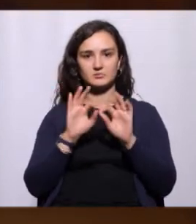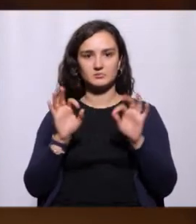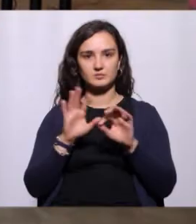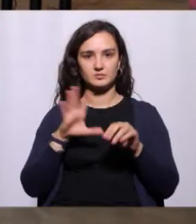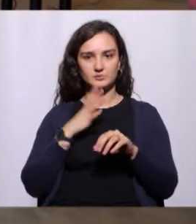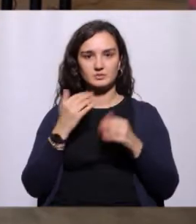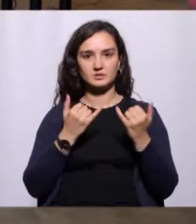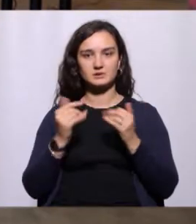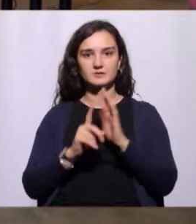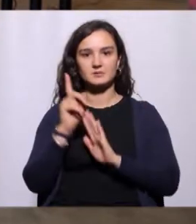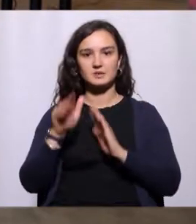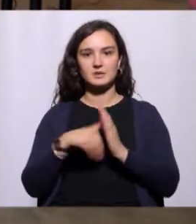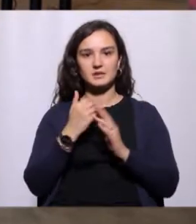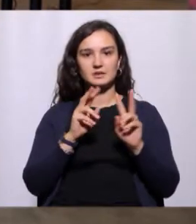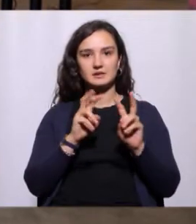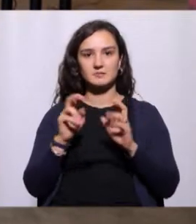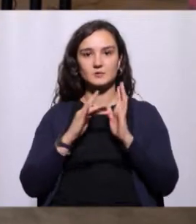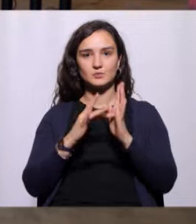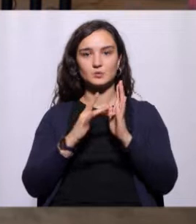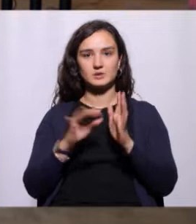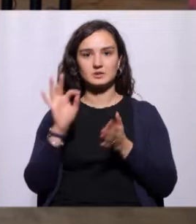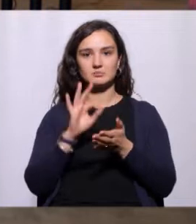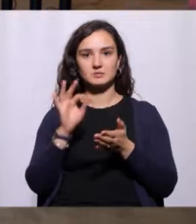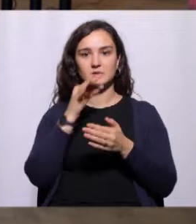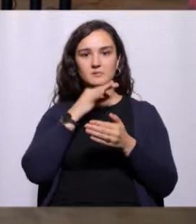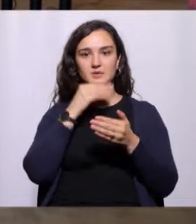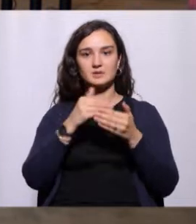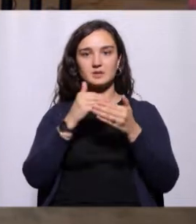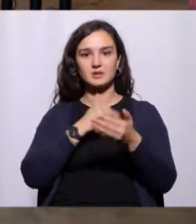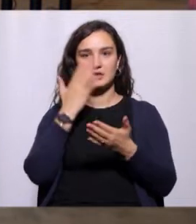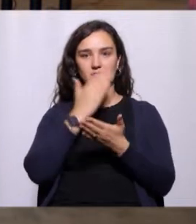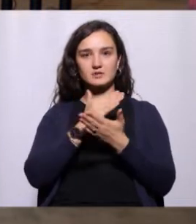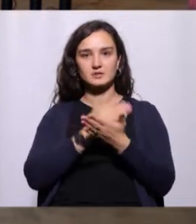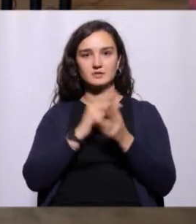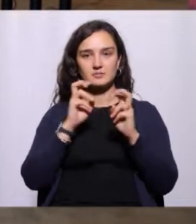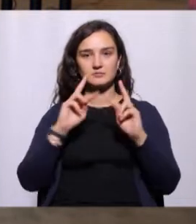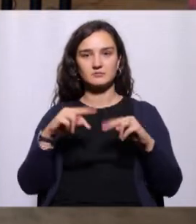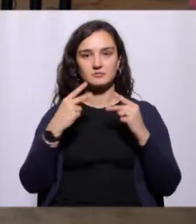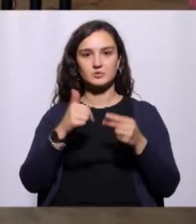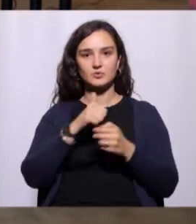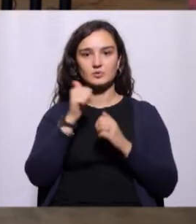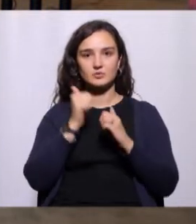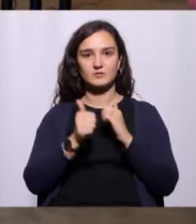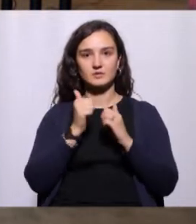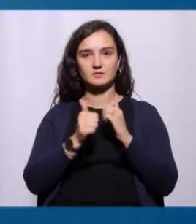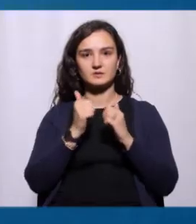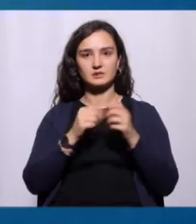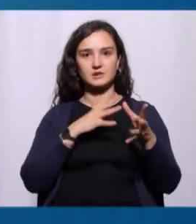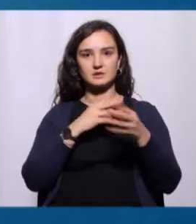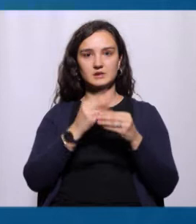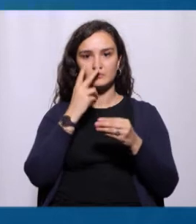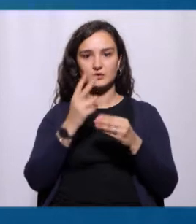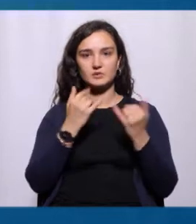დღეს კი დავიწყებთ ახალ თემას ტურიზმს. თუმცა ვიდრე უშუალოდ გაკვეთილზე გადავიდოდეთ, როგორც ყოველთვის, ერთად